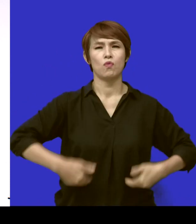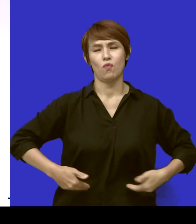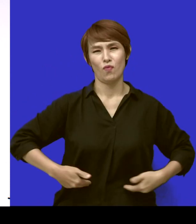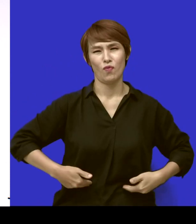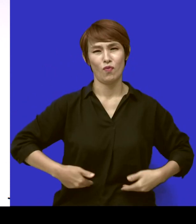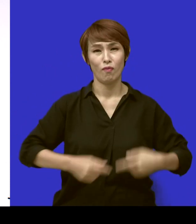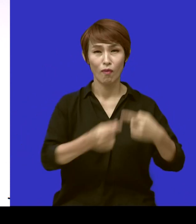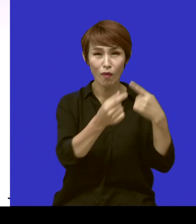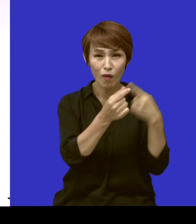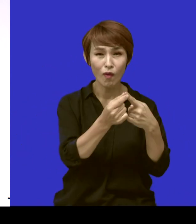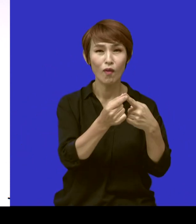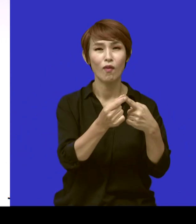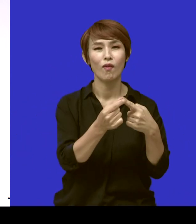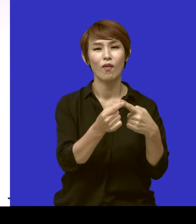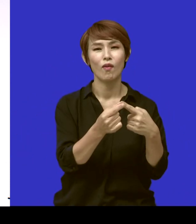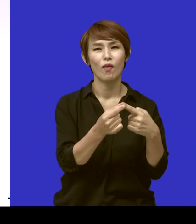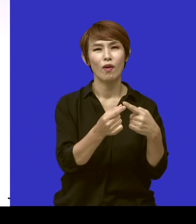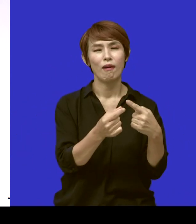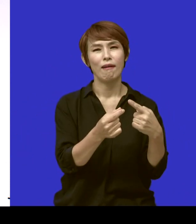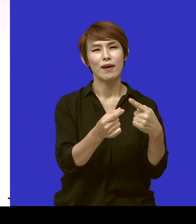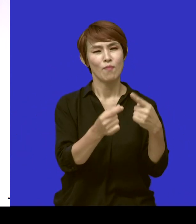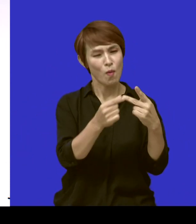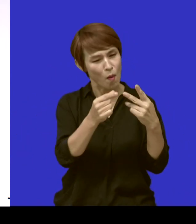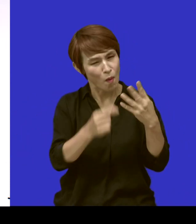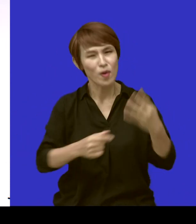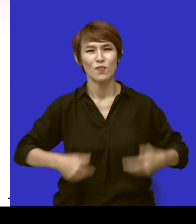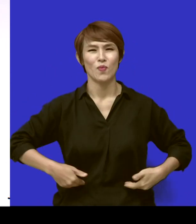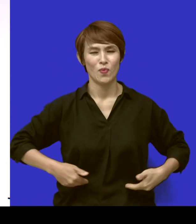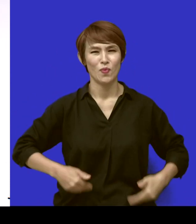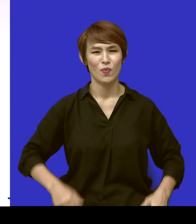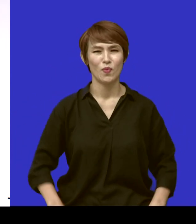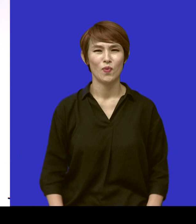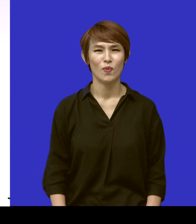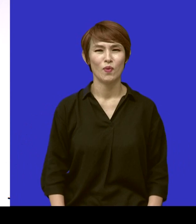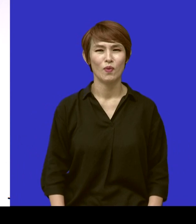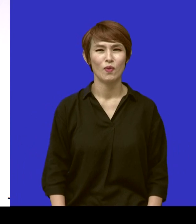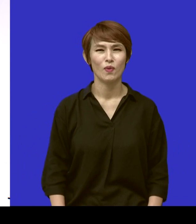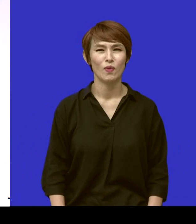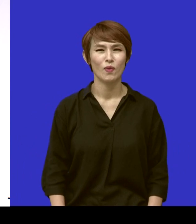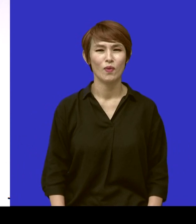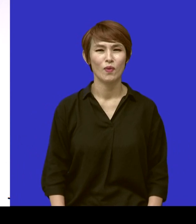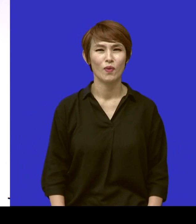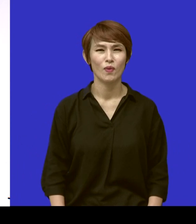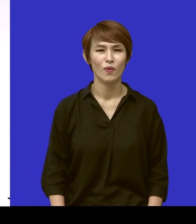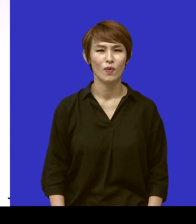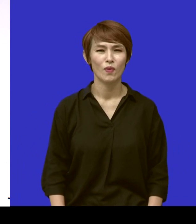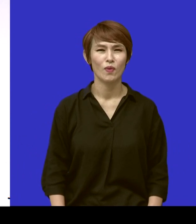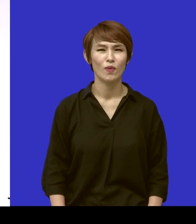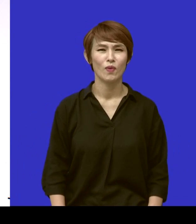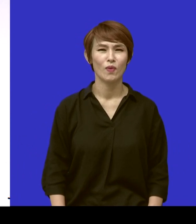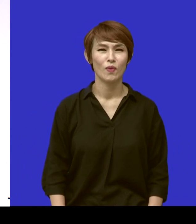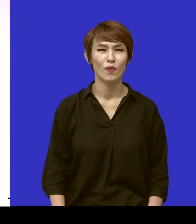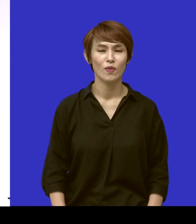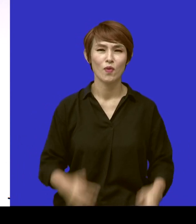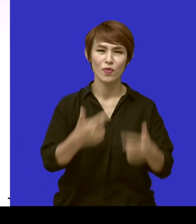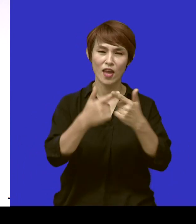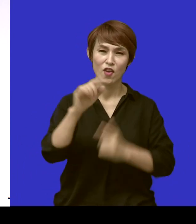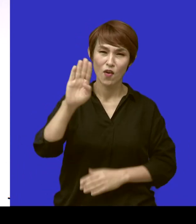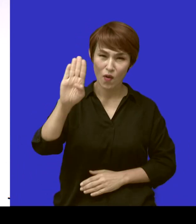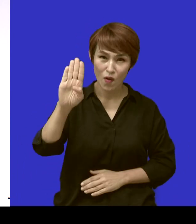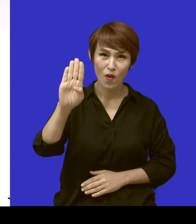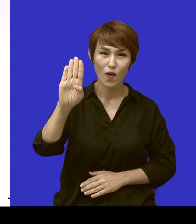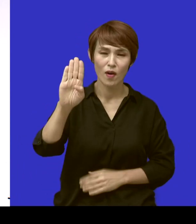그렇죠. 그러니까 까다로운 거죠. 그 조건이. 수화도 가능해야 되고 또 태경 씨와